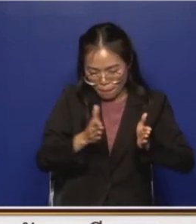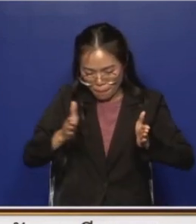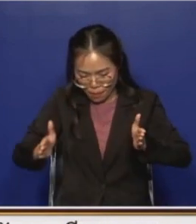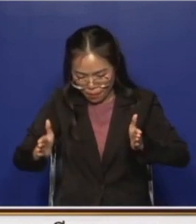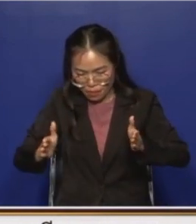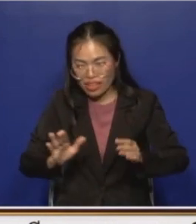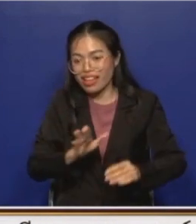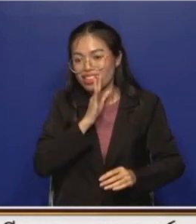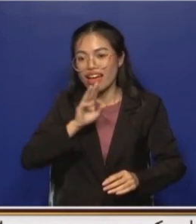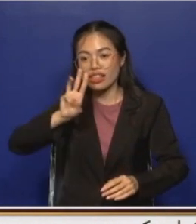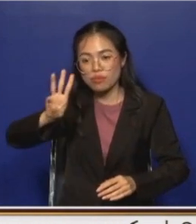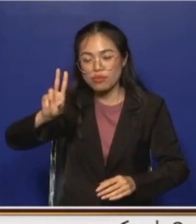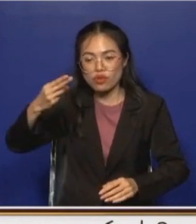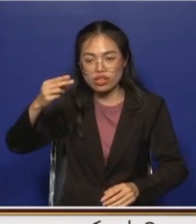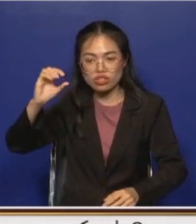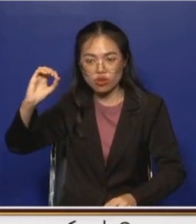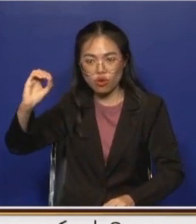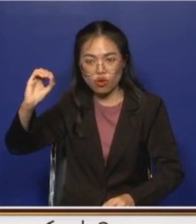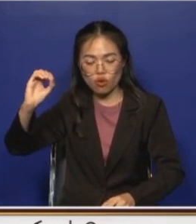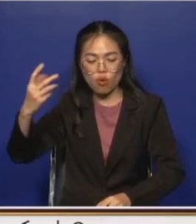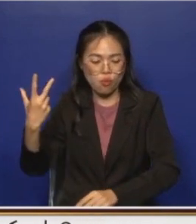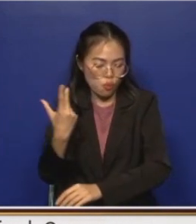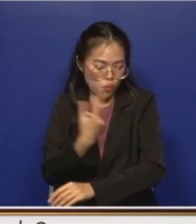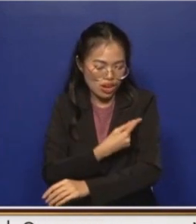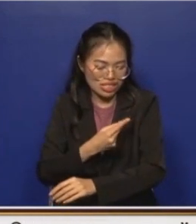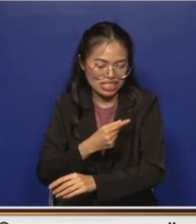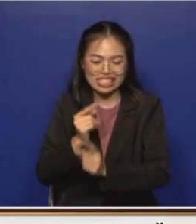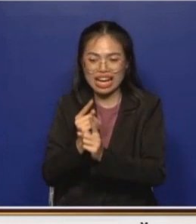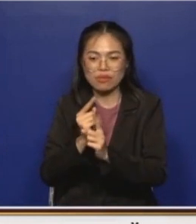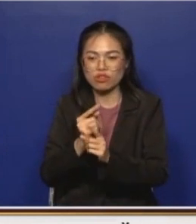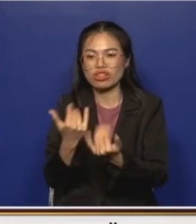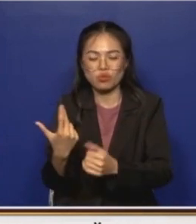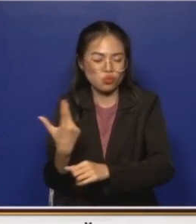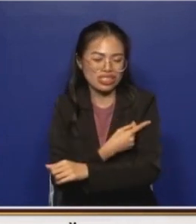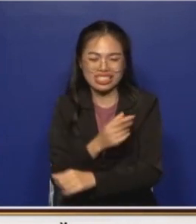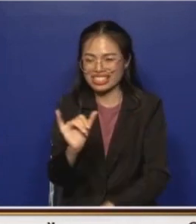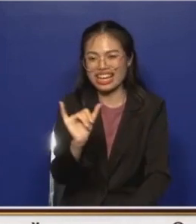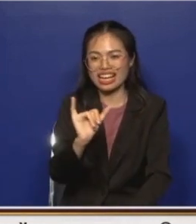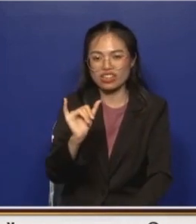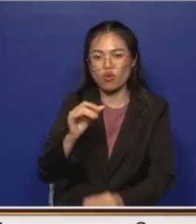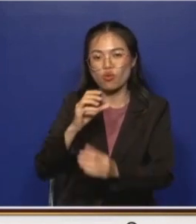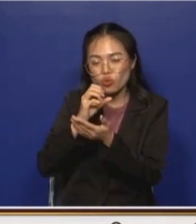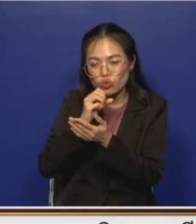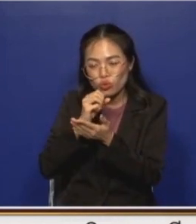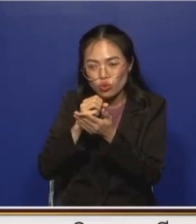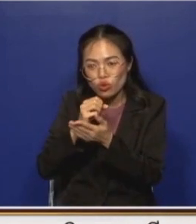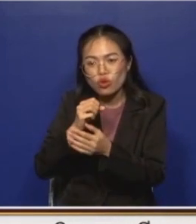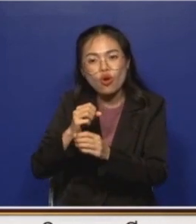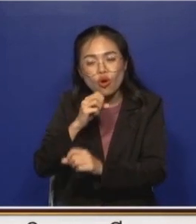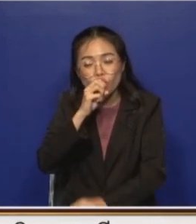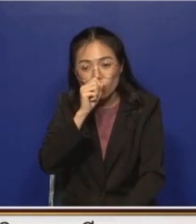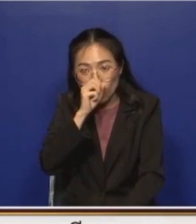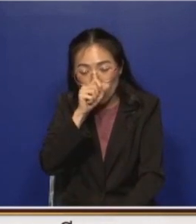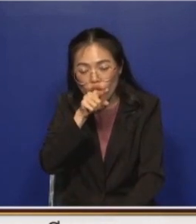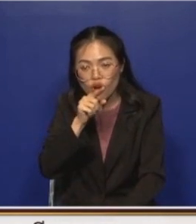ซอร์ได้รับรางวัลผ่านเป็นเจ้าแรกรับประกันผ่านเจ้าแรกตอนนั้นแรกๆเราพุ่งไปที่ซิโนแว